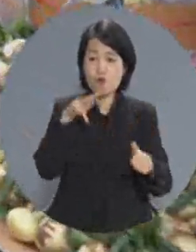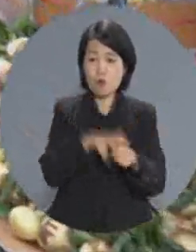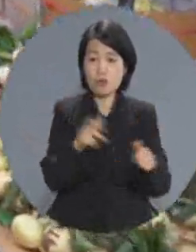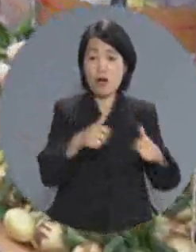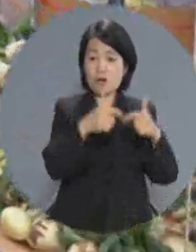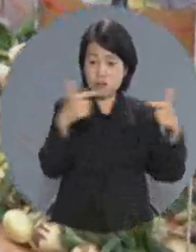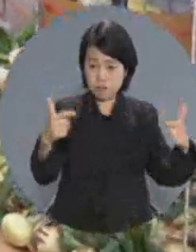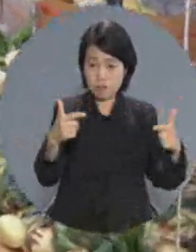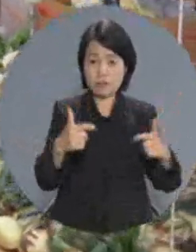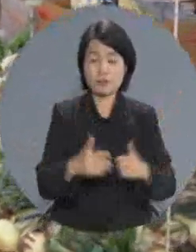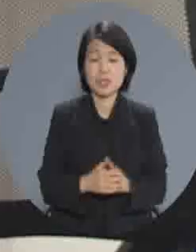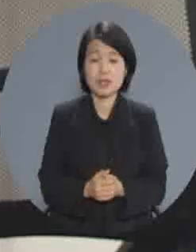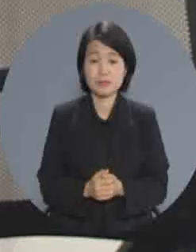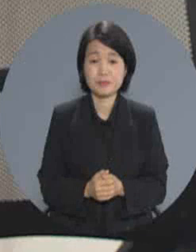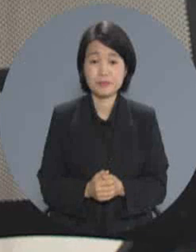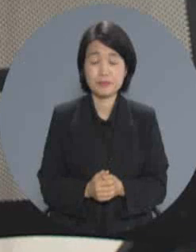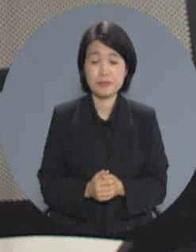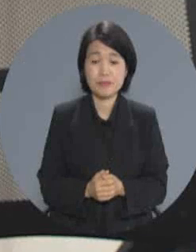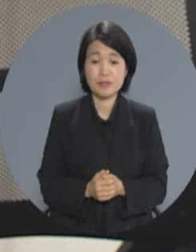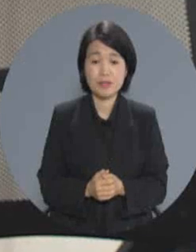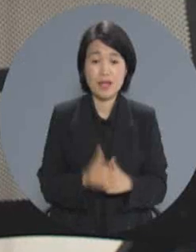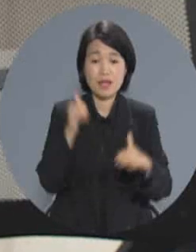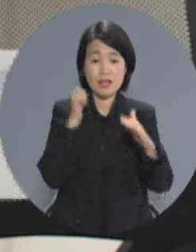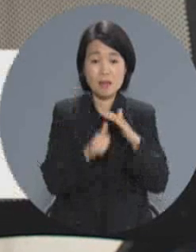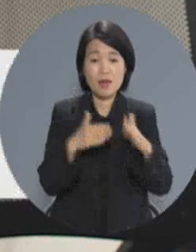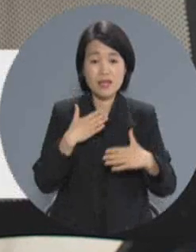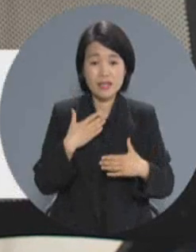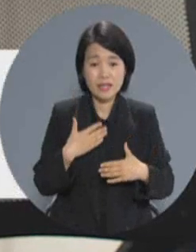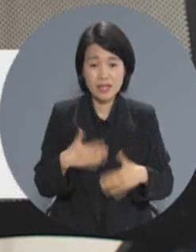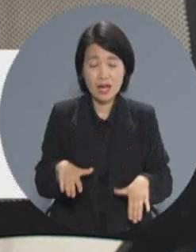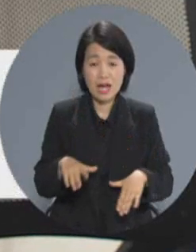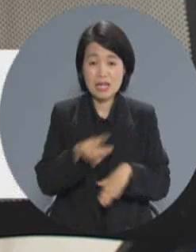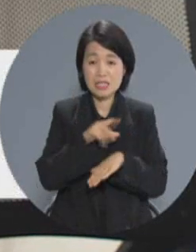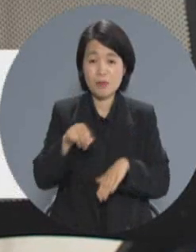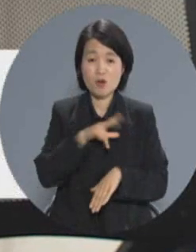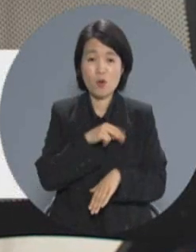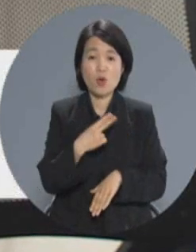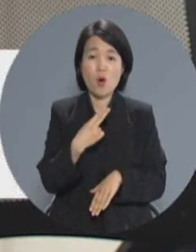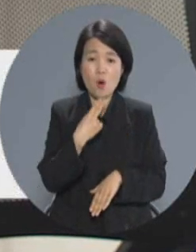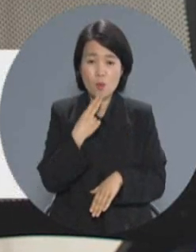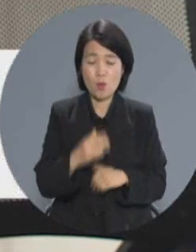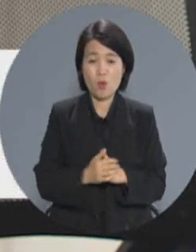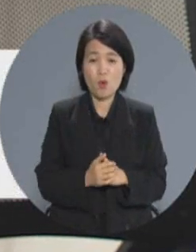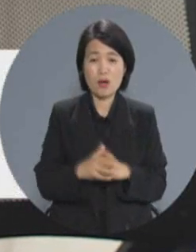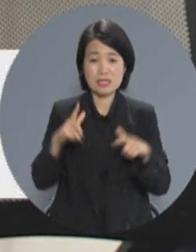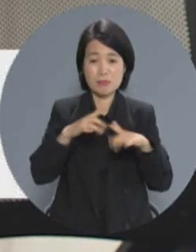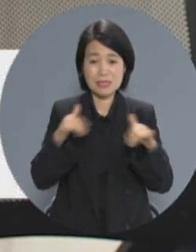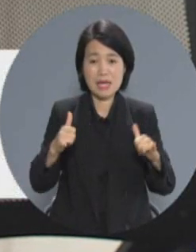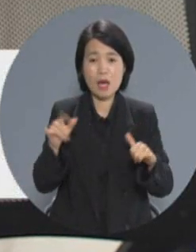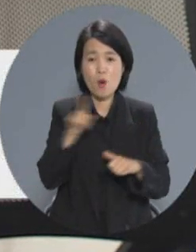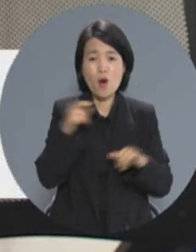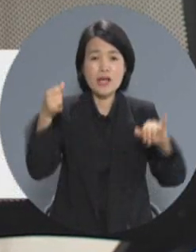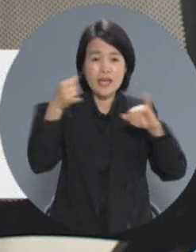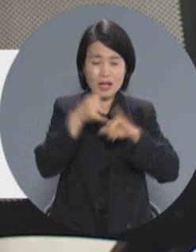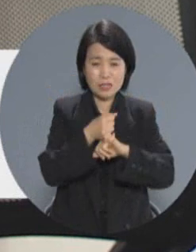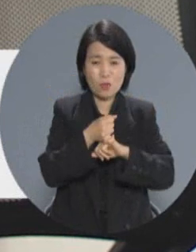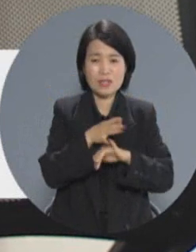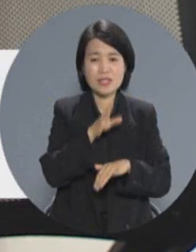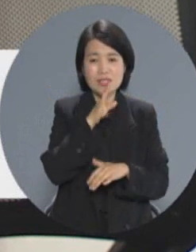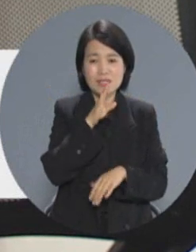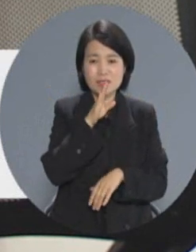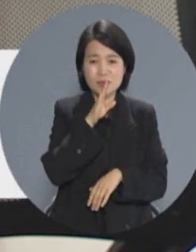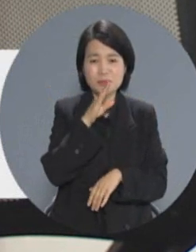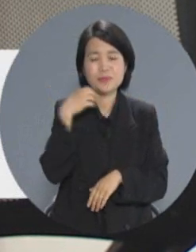크게 늘었습니다. 대표성이 약해가지고 지방의원도 없고 그래가지고 주민들께 뭘 약속하는 것이